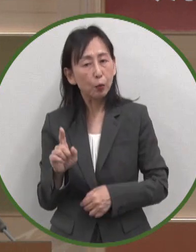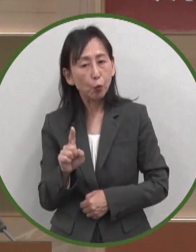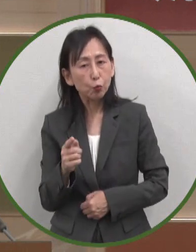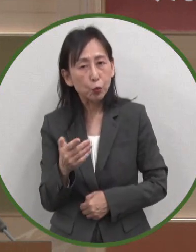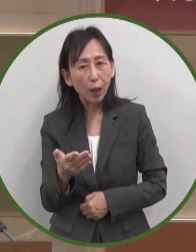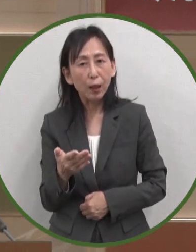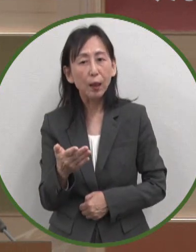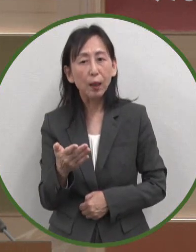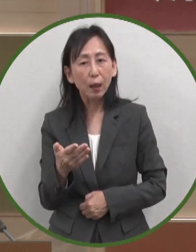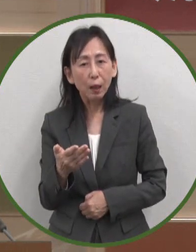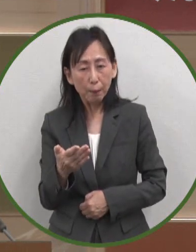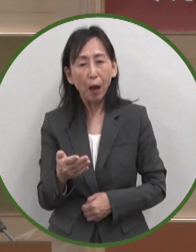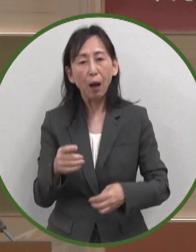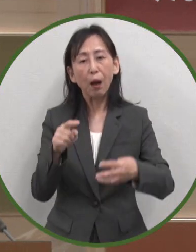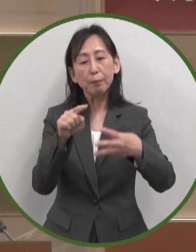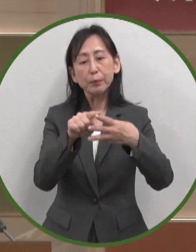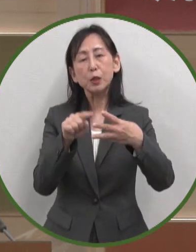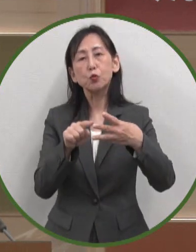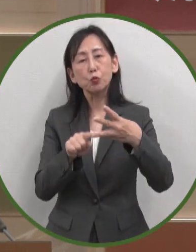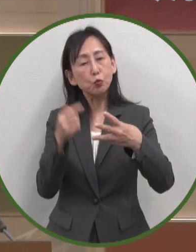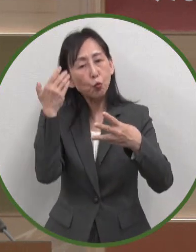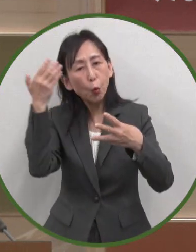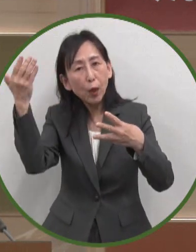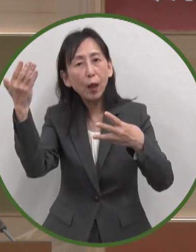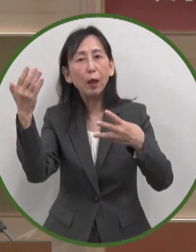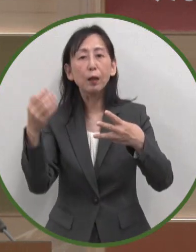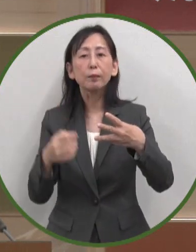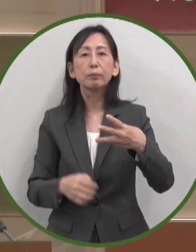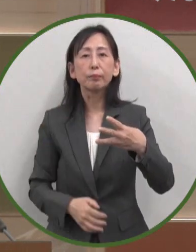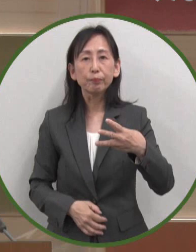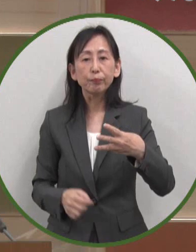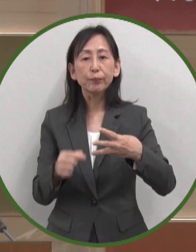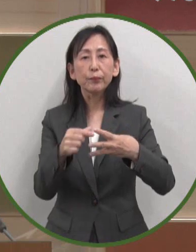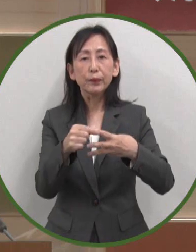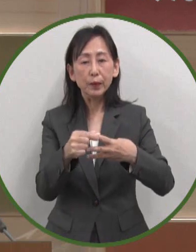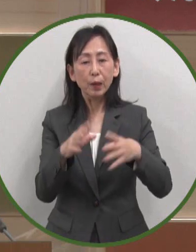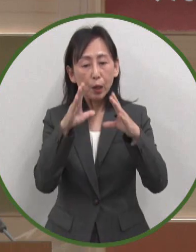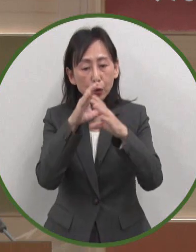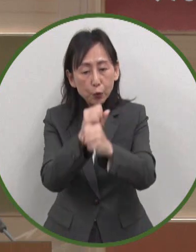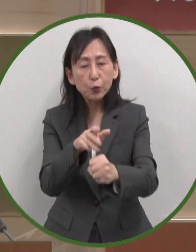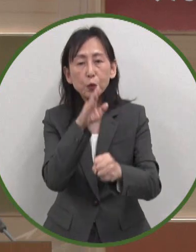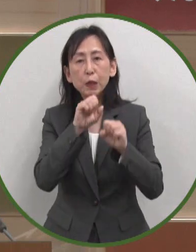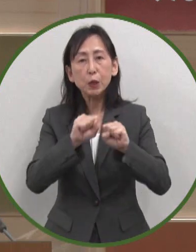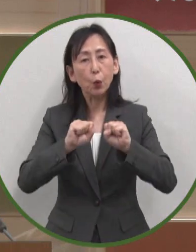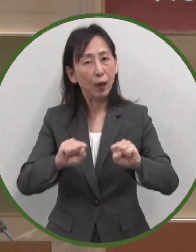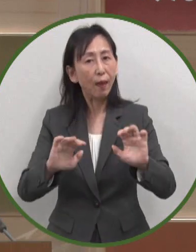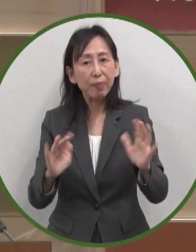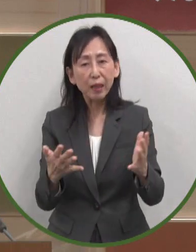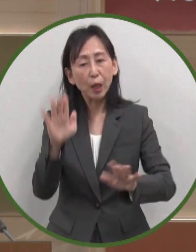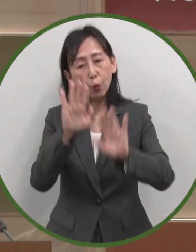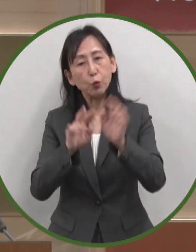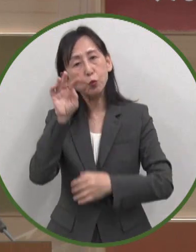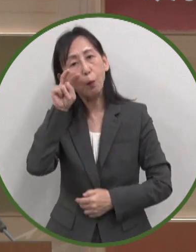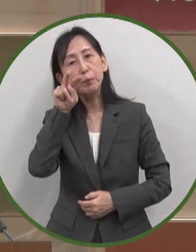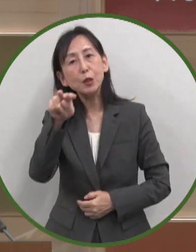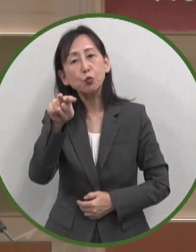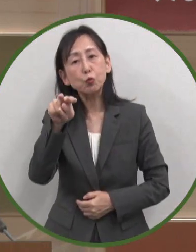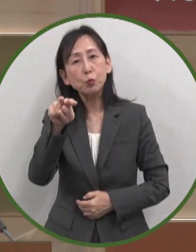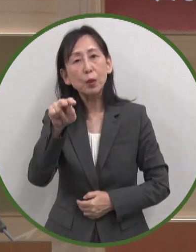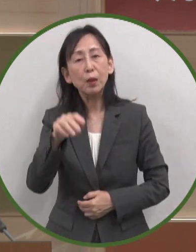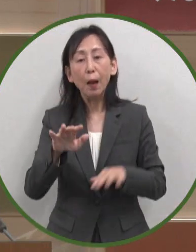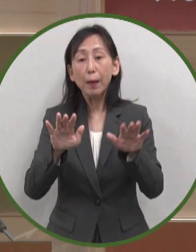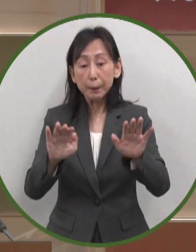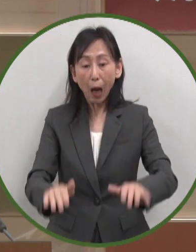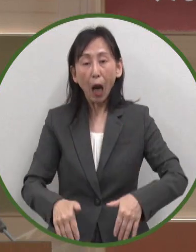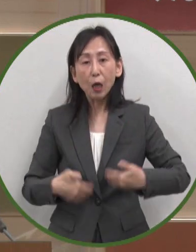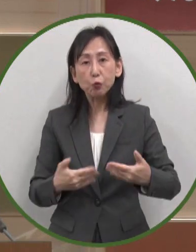得るシナリオとしては3つあってですね、ですからその集中実施もしない、もうちょっと様子を見る、で今の春の集中実施が